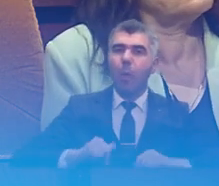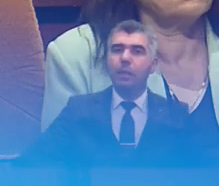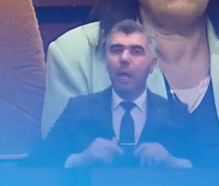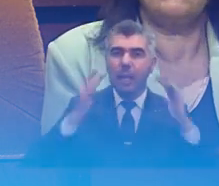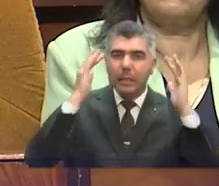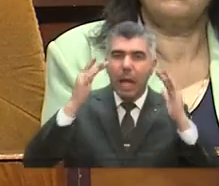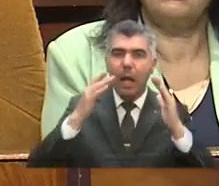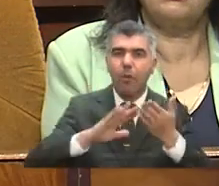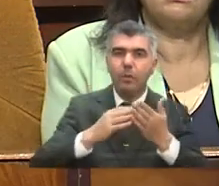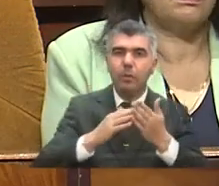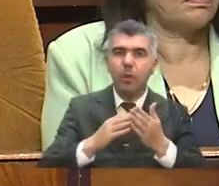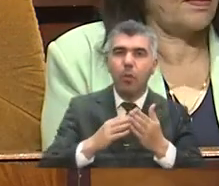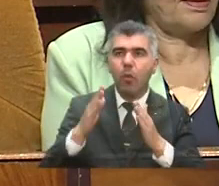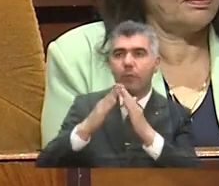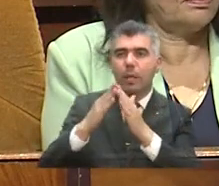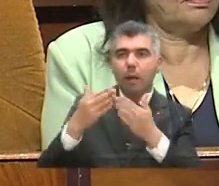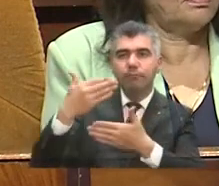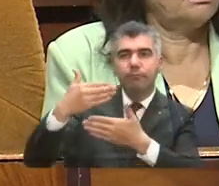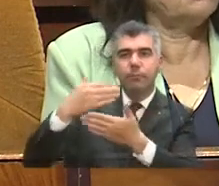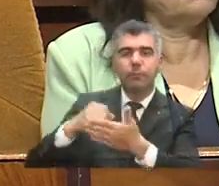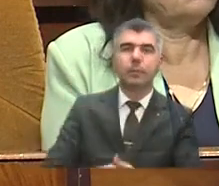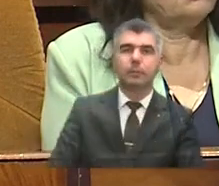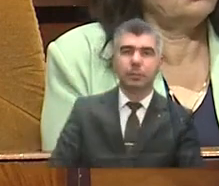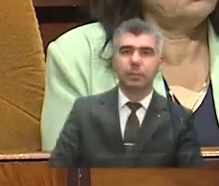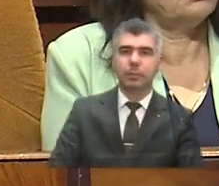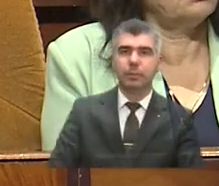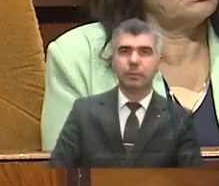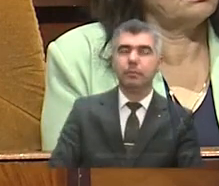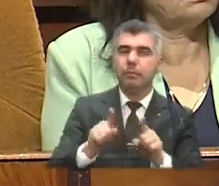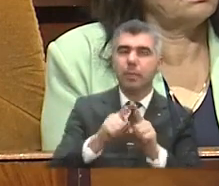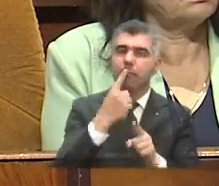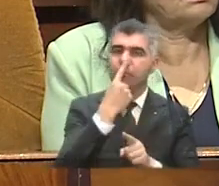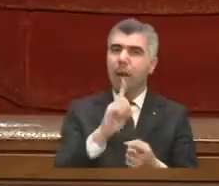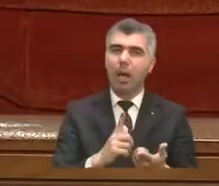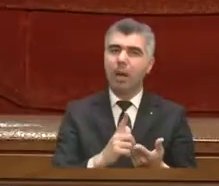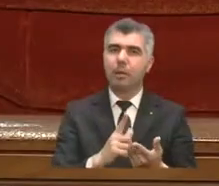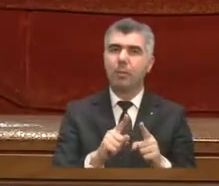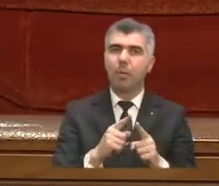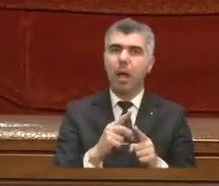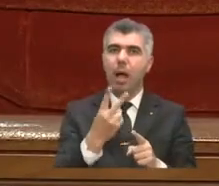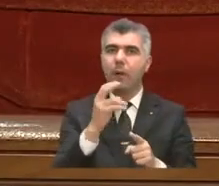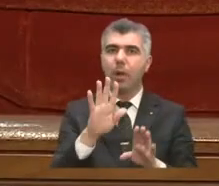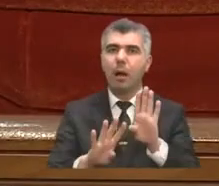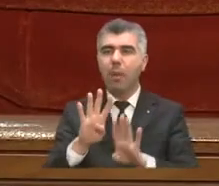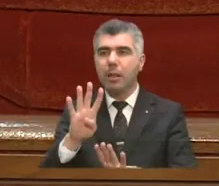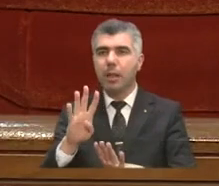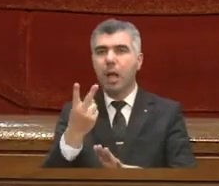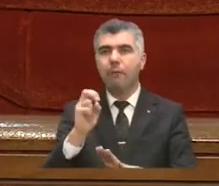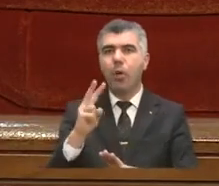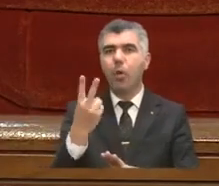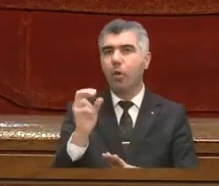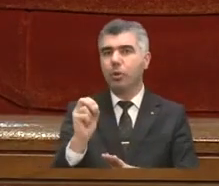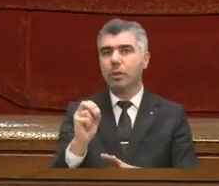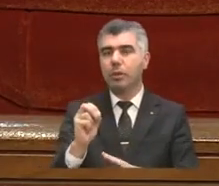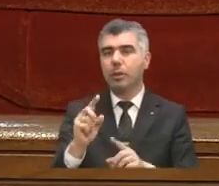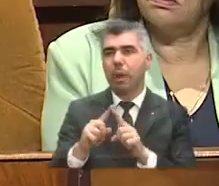الثقافي والعمراني والتثمين ديالو. ما بغيناش ذاك الشيء اللي وقع في حال رؤيه 2014-2020 اللي لحد الساعه